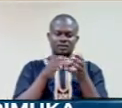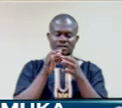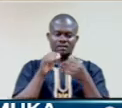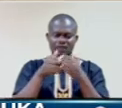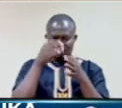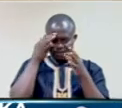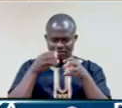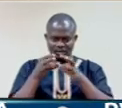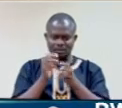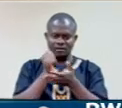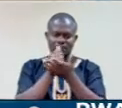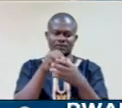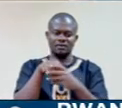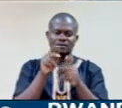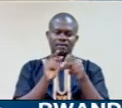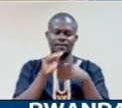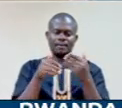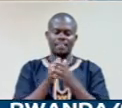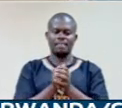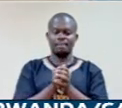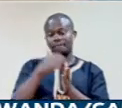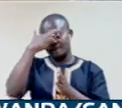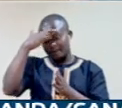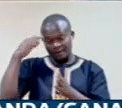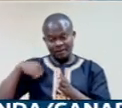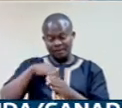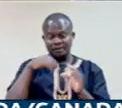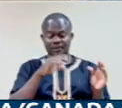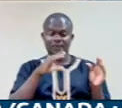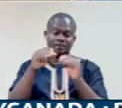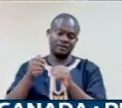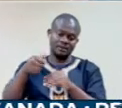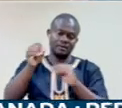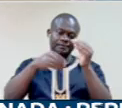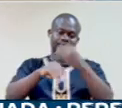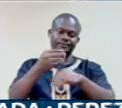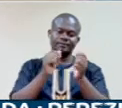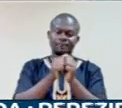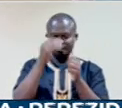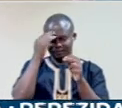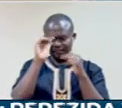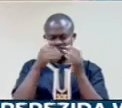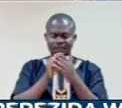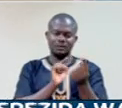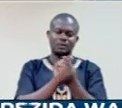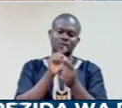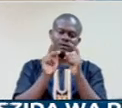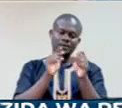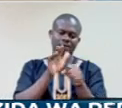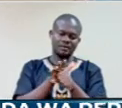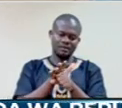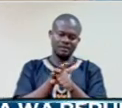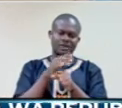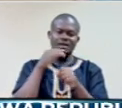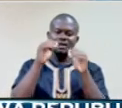cyemezo n'uburyo bazagifashamo abaturage. Impamvu twimuye ibyo bicuruzwa nuko bihurirwaho n'abantu benshi,